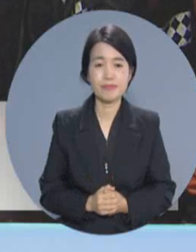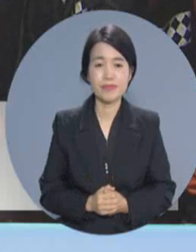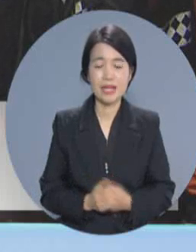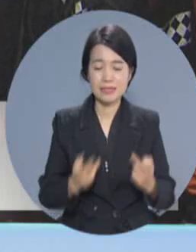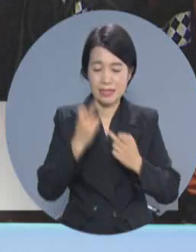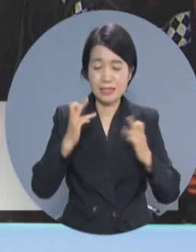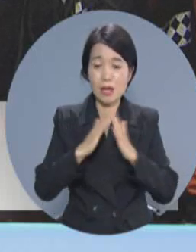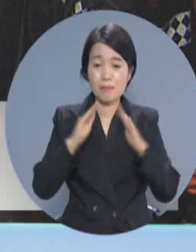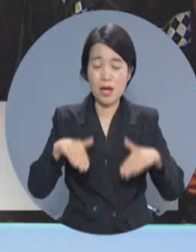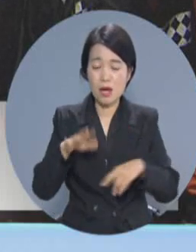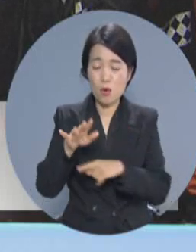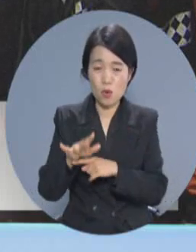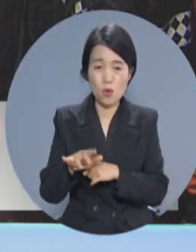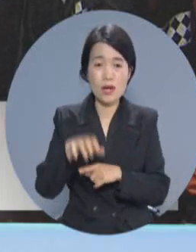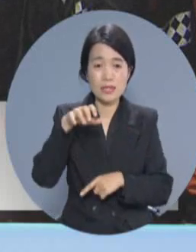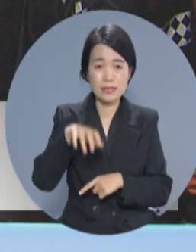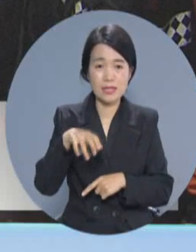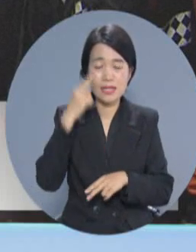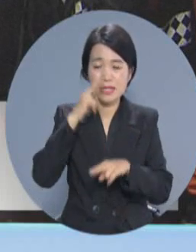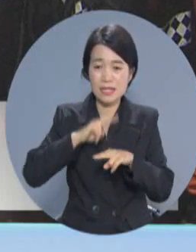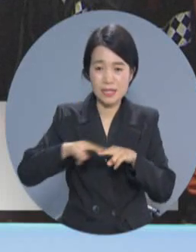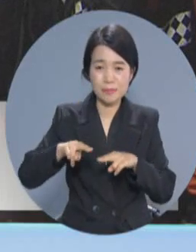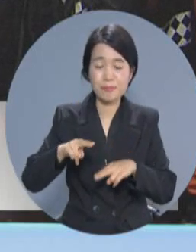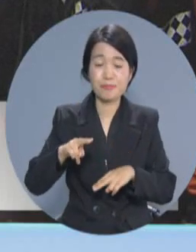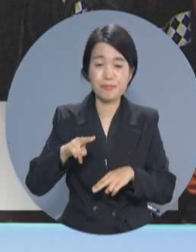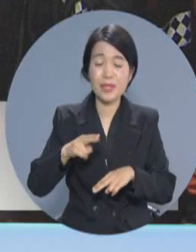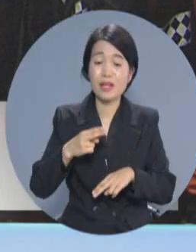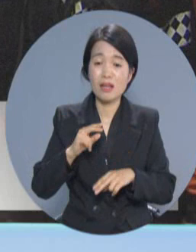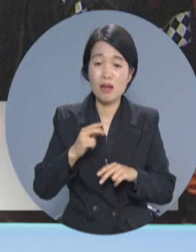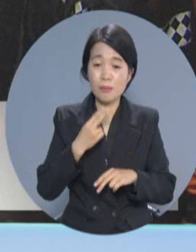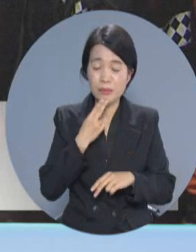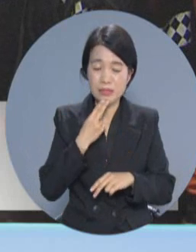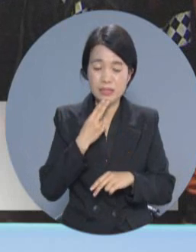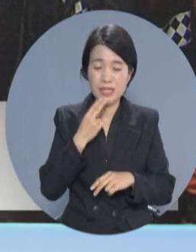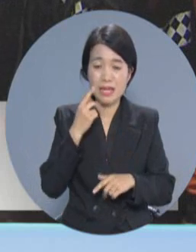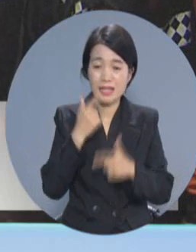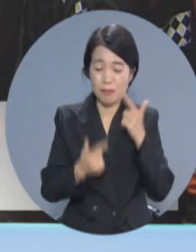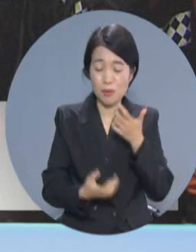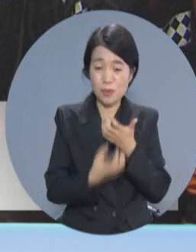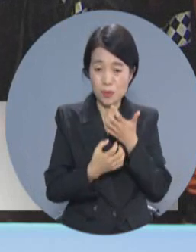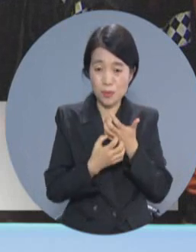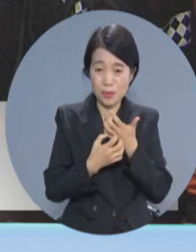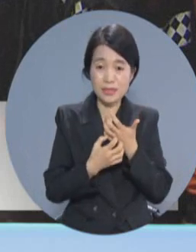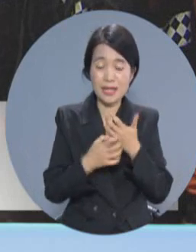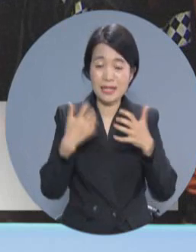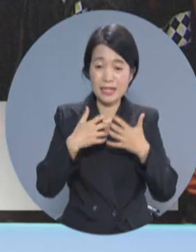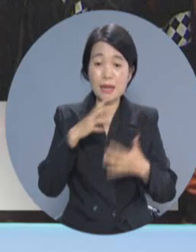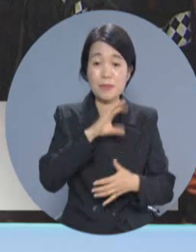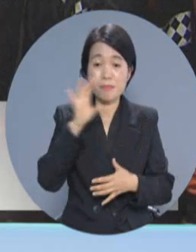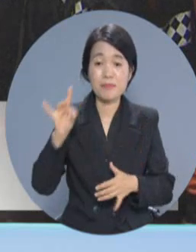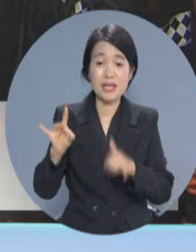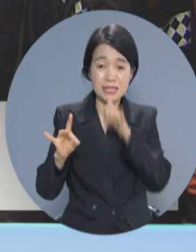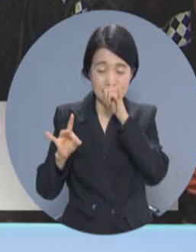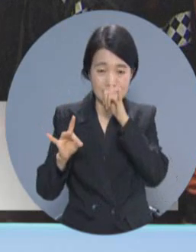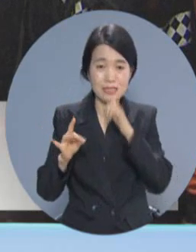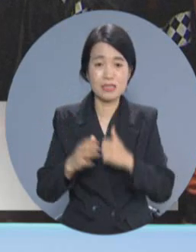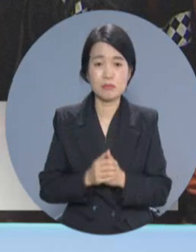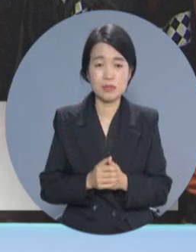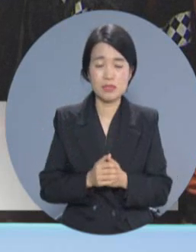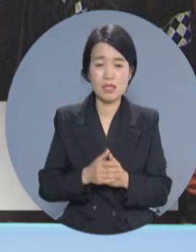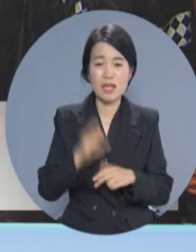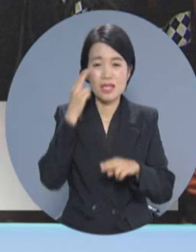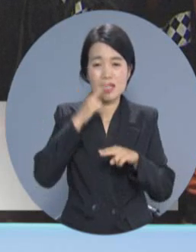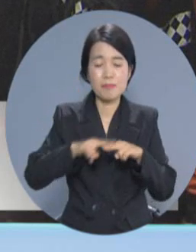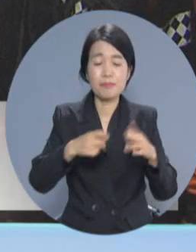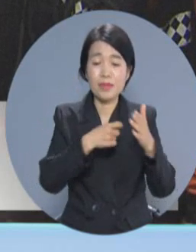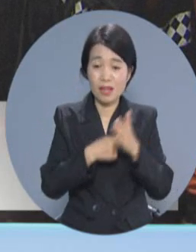산속 마을이나 농촌에서는 아직 기름이 아닌 장작으로 방을 데우는 화목보일러를 종종 찾을 수 있습니다. 연료비를